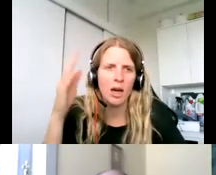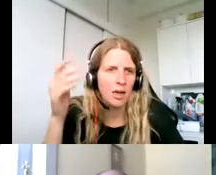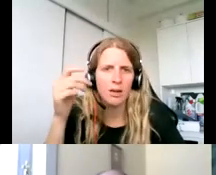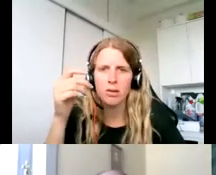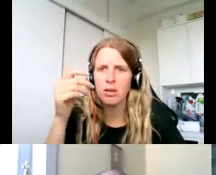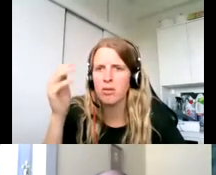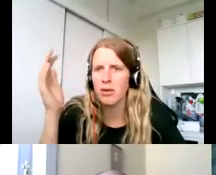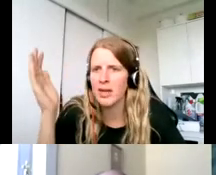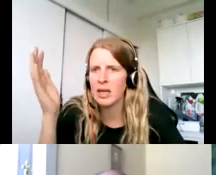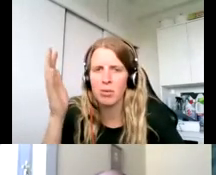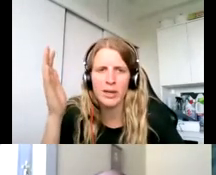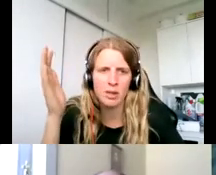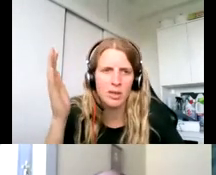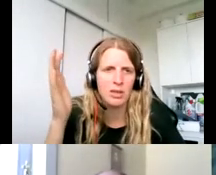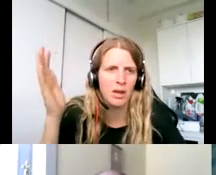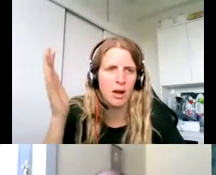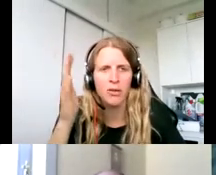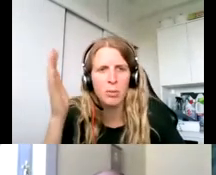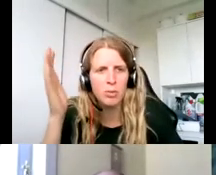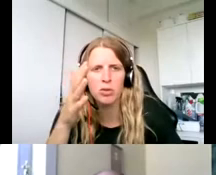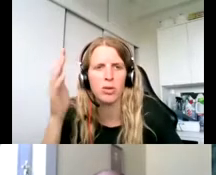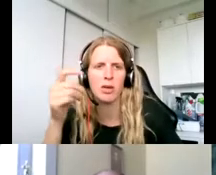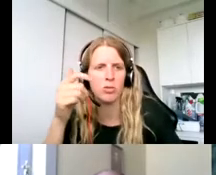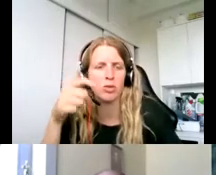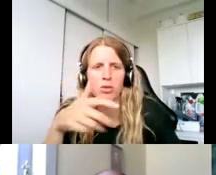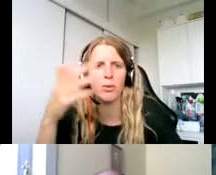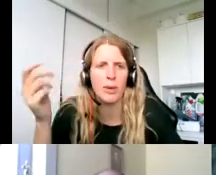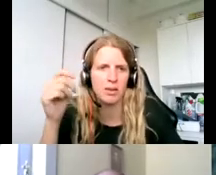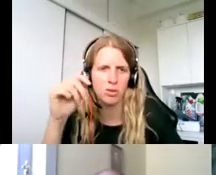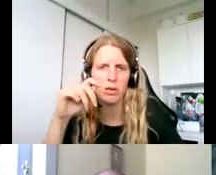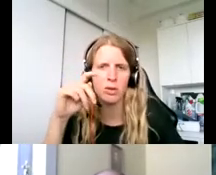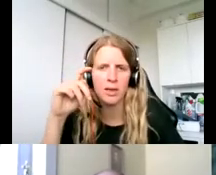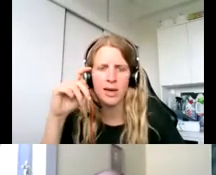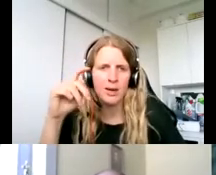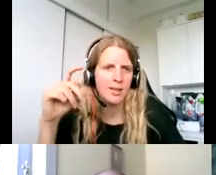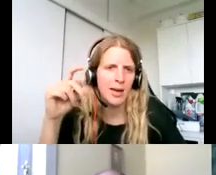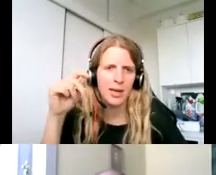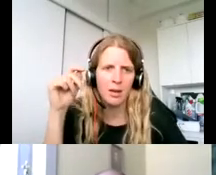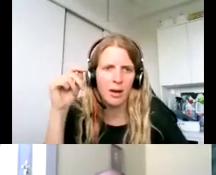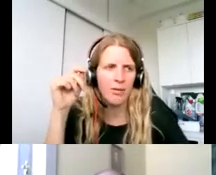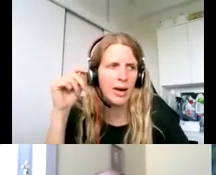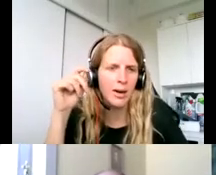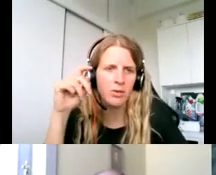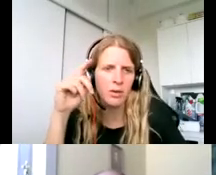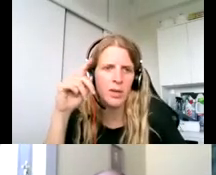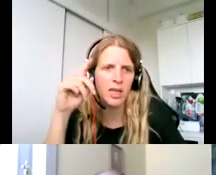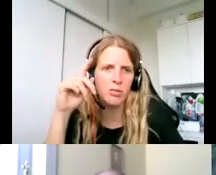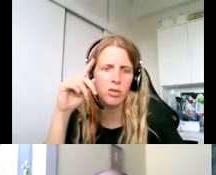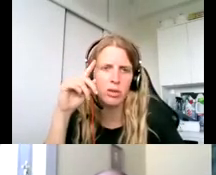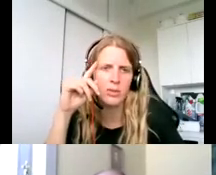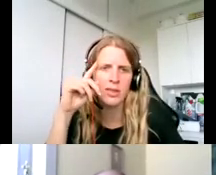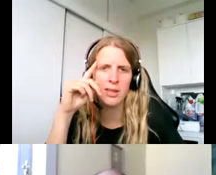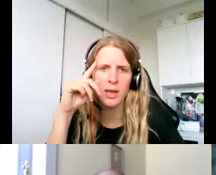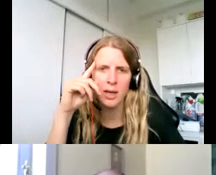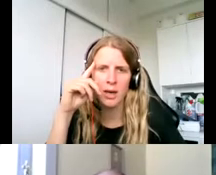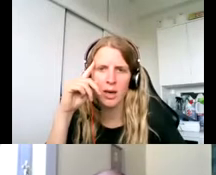die zeggen, is de veiligheid bewaard geweest in alle andere bubbels? Oké, komt het goed, we brengen het zo in orde. Dat is eigenlijk heel afhankelijk van wie dat je in het